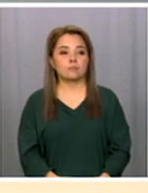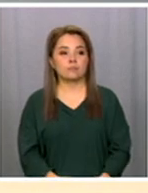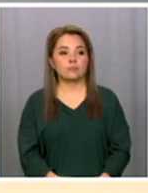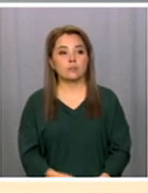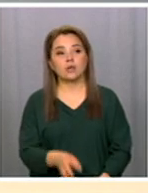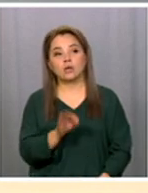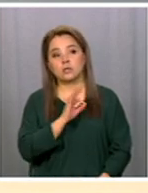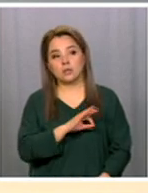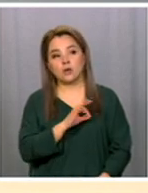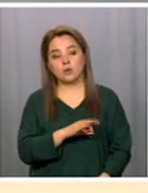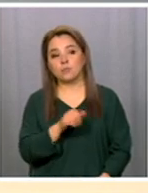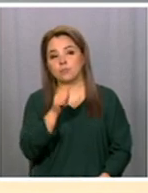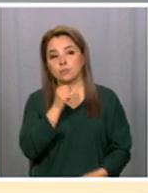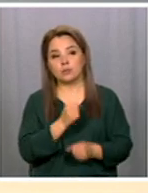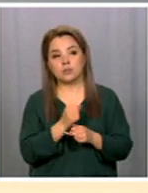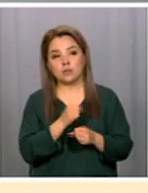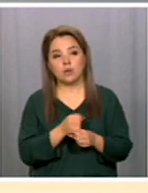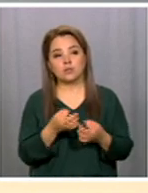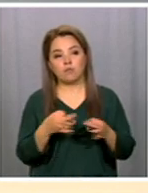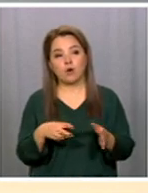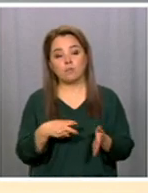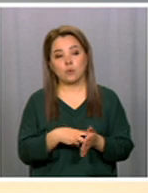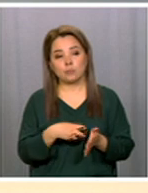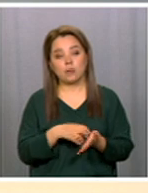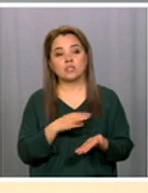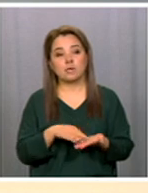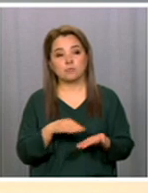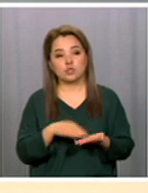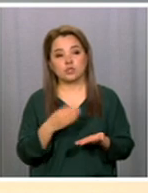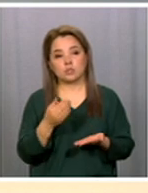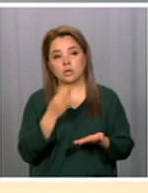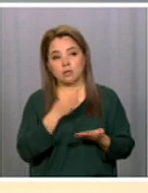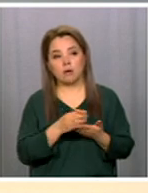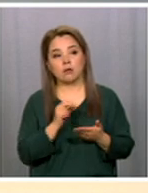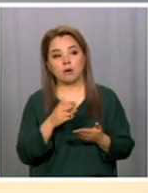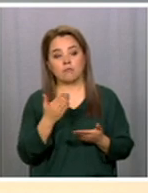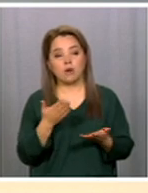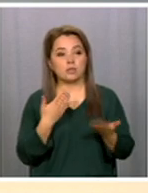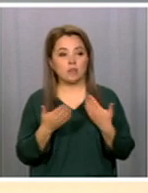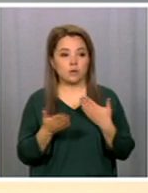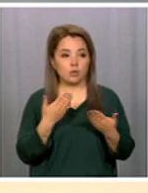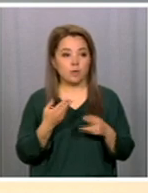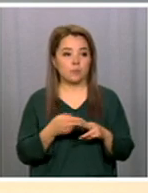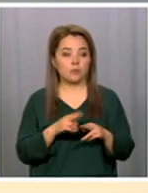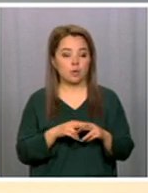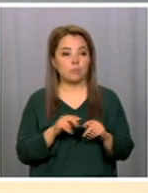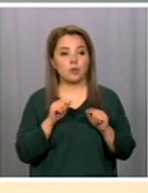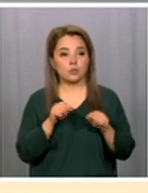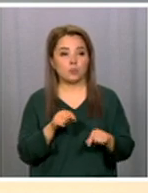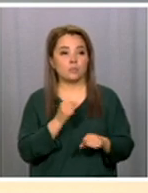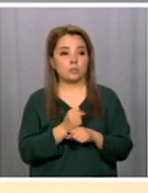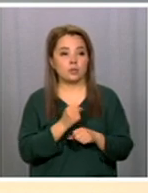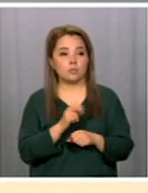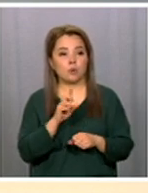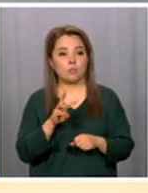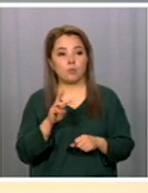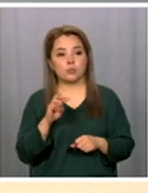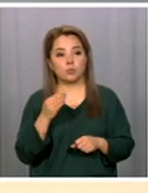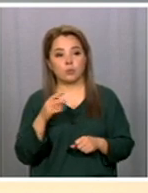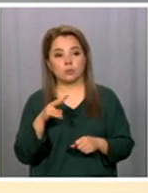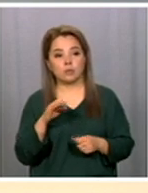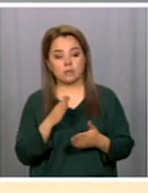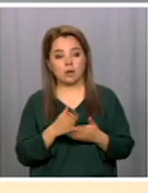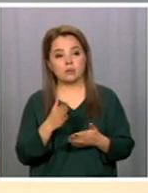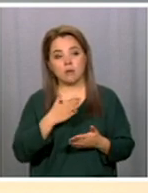Используя прием «Свободное письмо», напишите, как вы относитесь к поступку Бауржана Момушола.